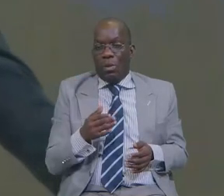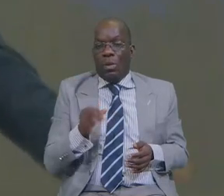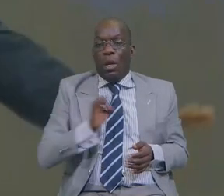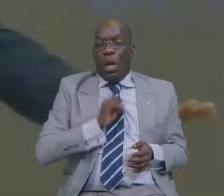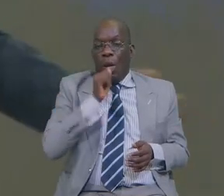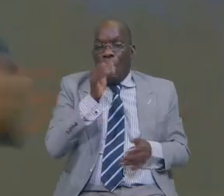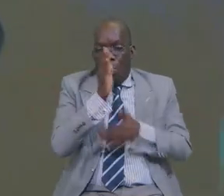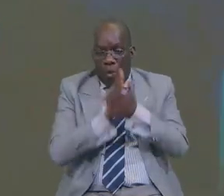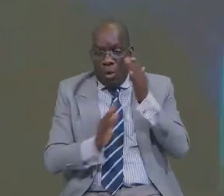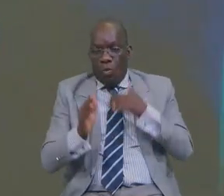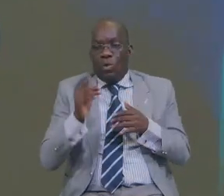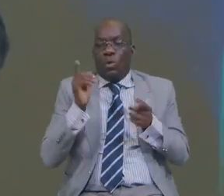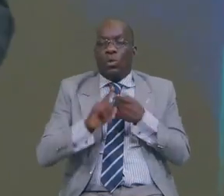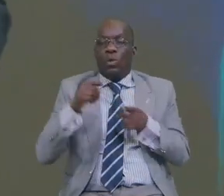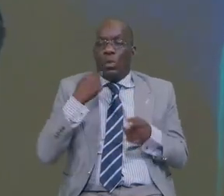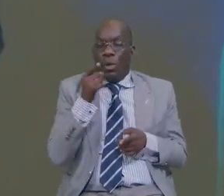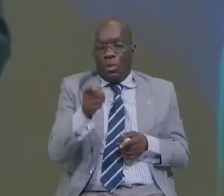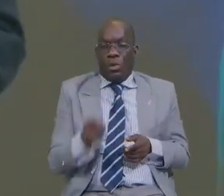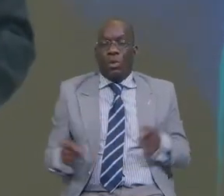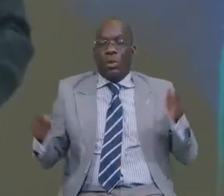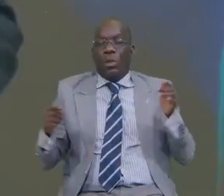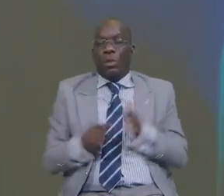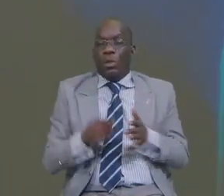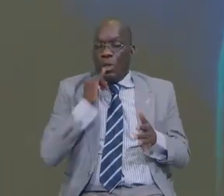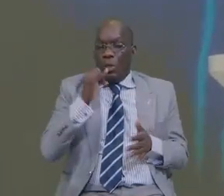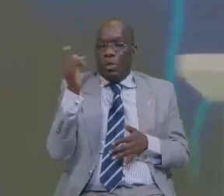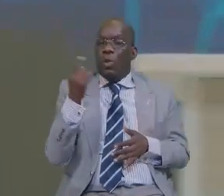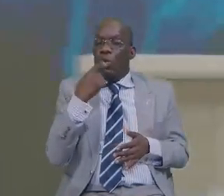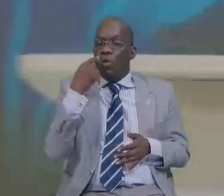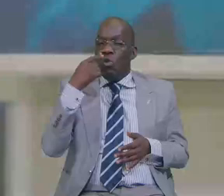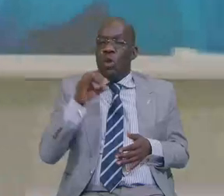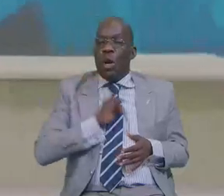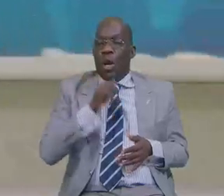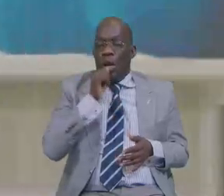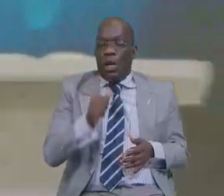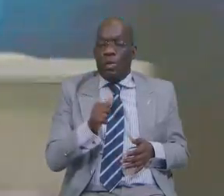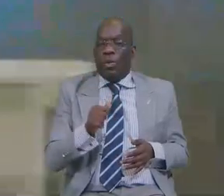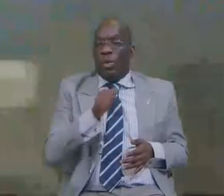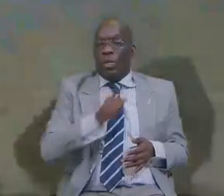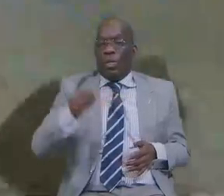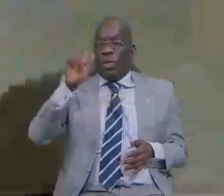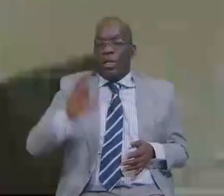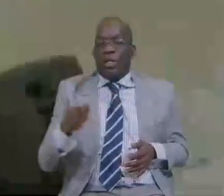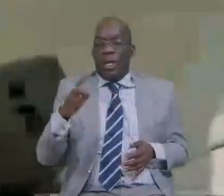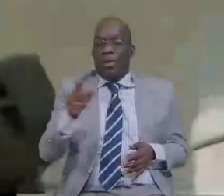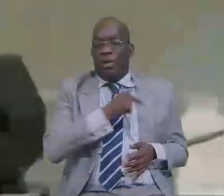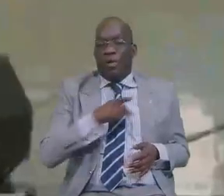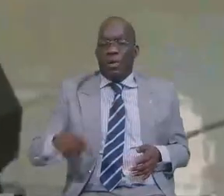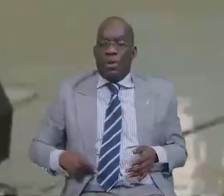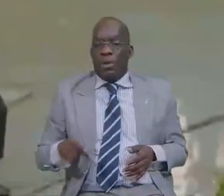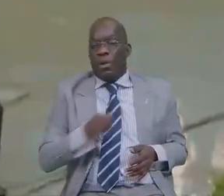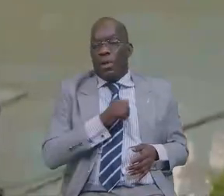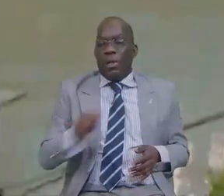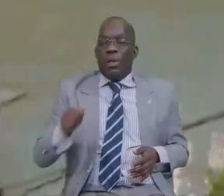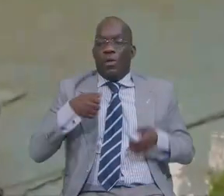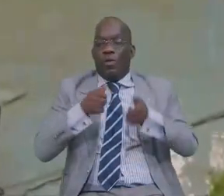Je suis assez humble de te dire que c'est ce que je suis, l'enfant du roi,